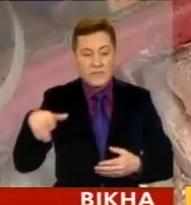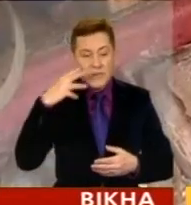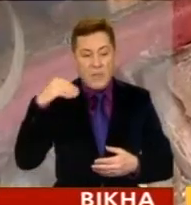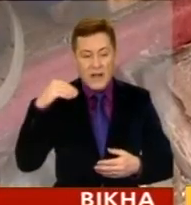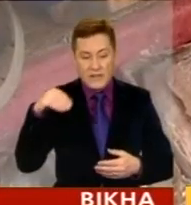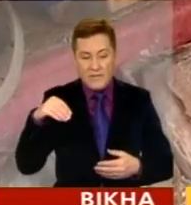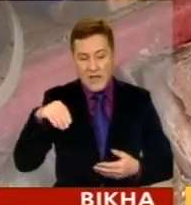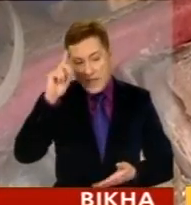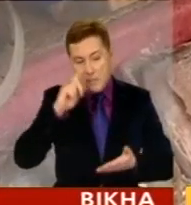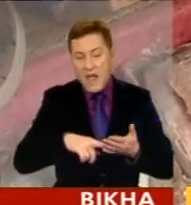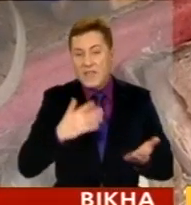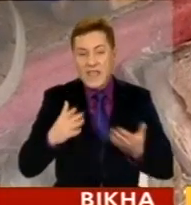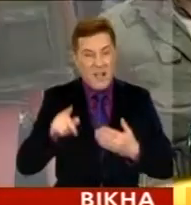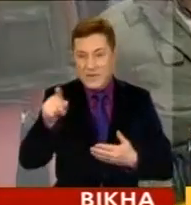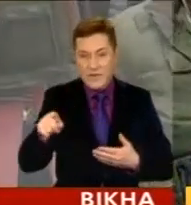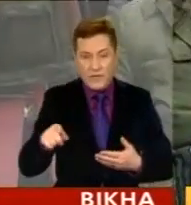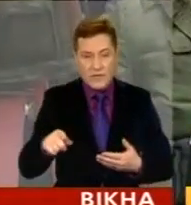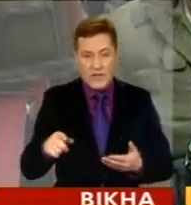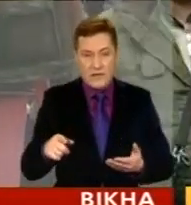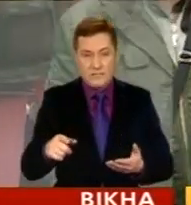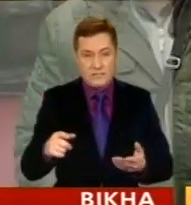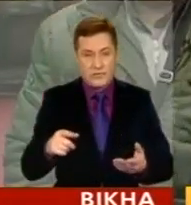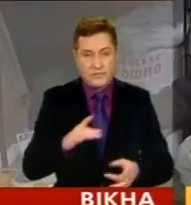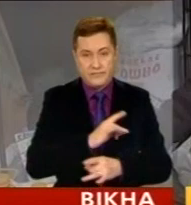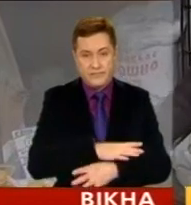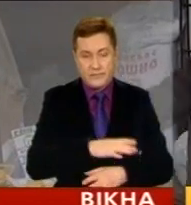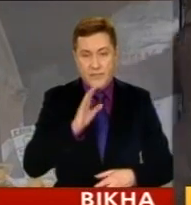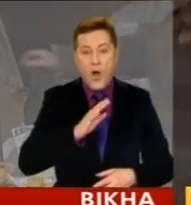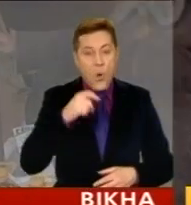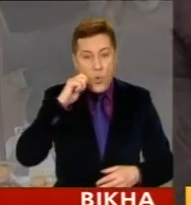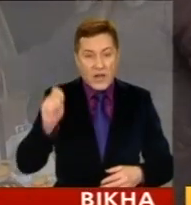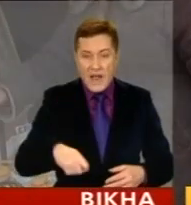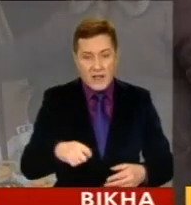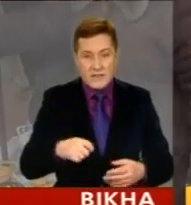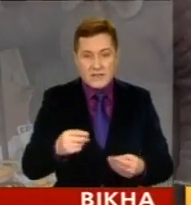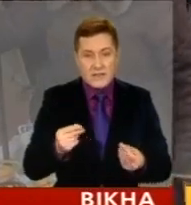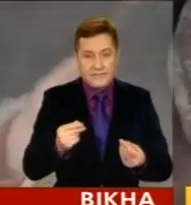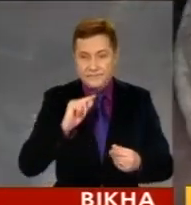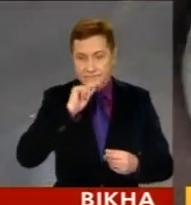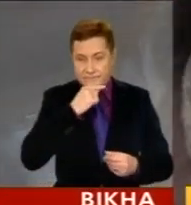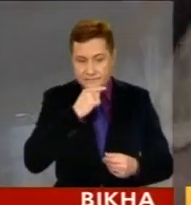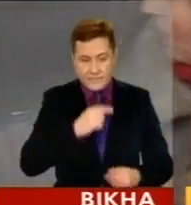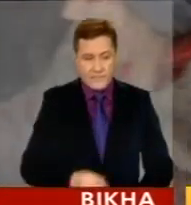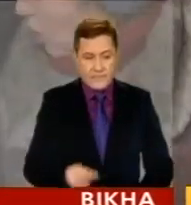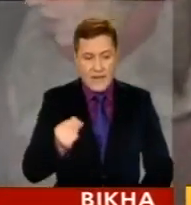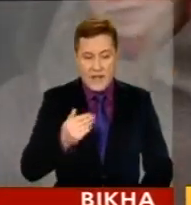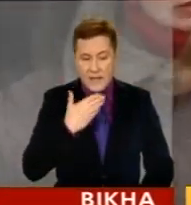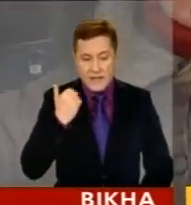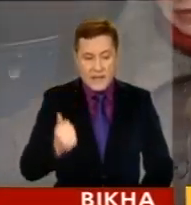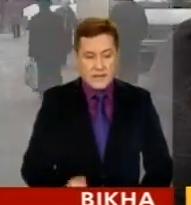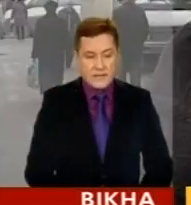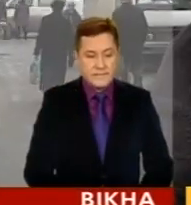Крамарі певні, якби не вони, торгівля б неабияк завмерла. Бо українці нині стали ощадливіші. Дайте нам мама.